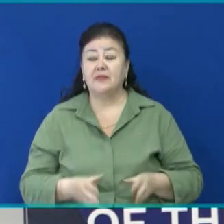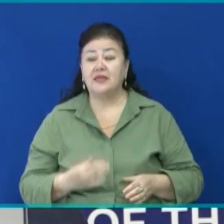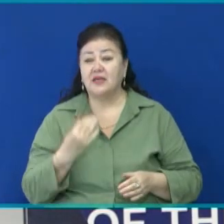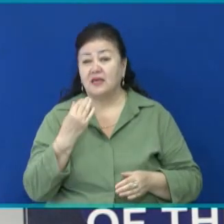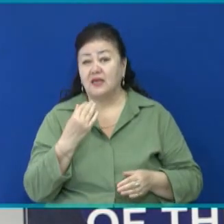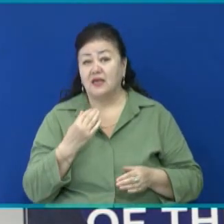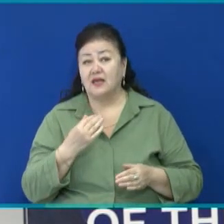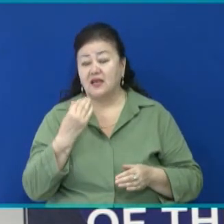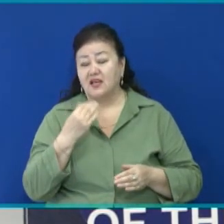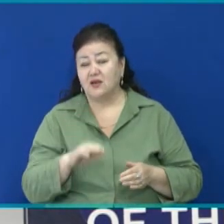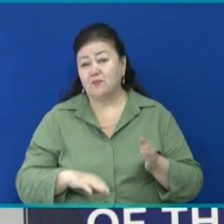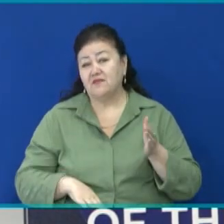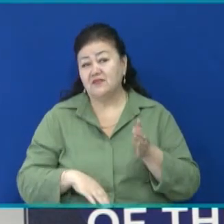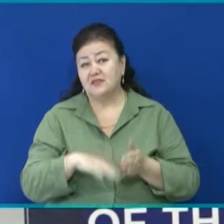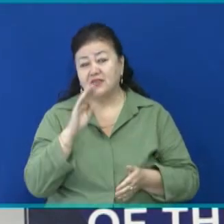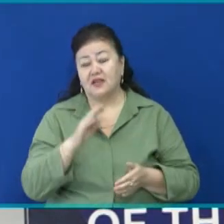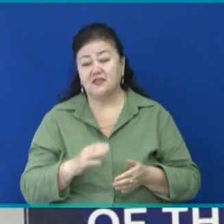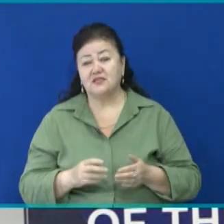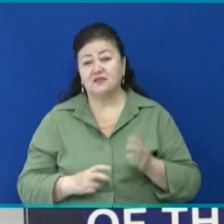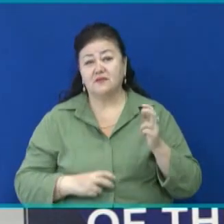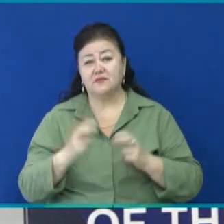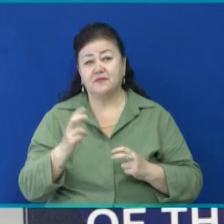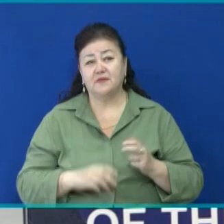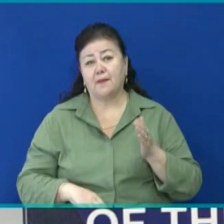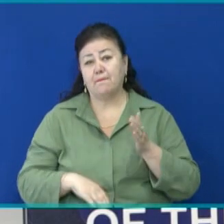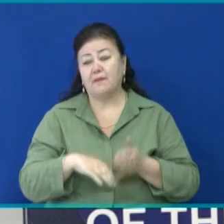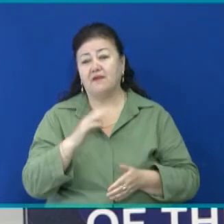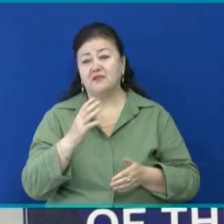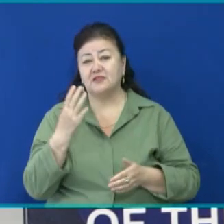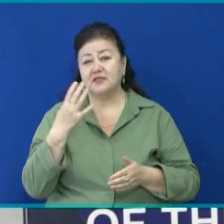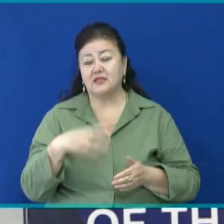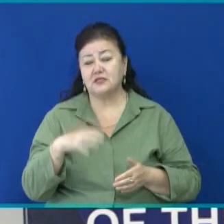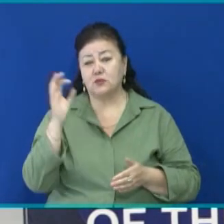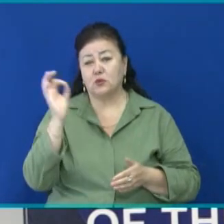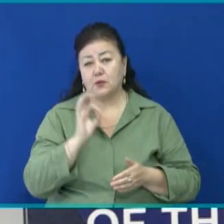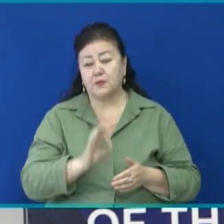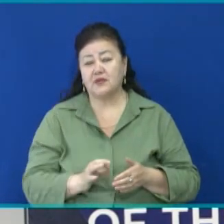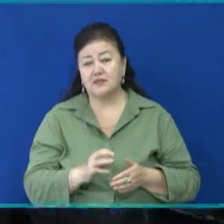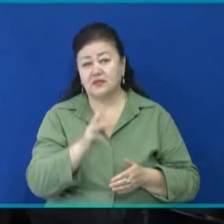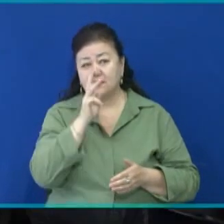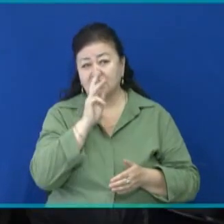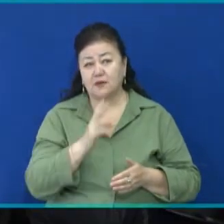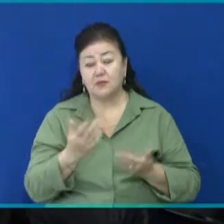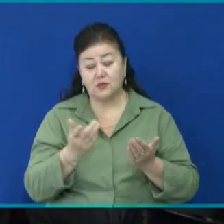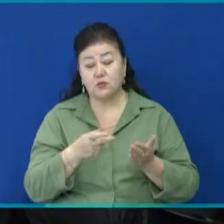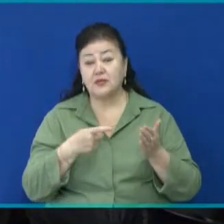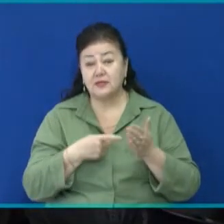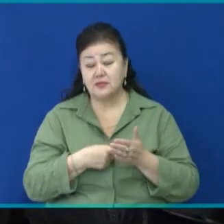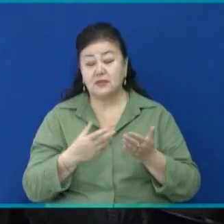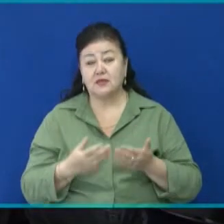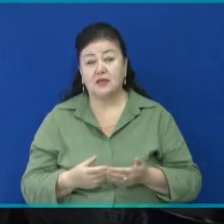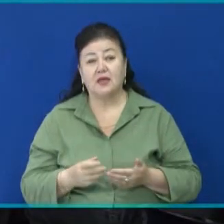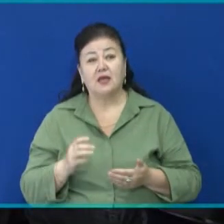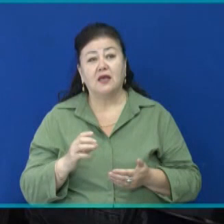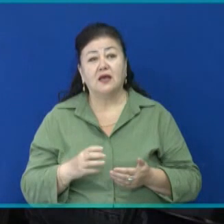мен сенімділігін арттыруға, сондай-ақ өндірістік қызметкерлердің жалақысын 40%-ға арттыруға бағытталған іс-шараларды көздейді. Айта кетейік, халықтың